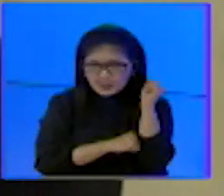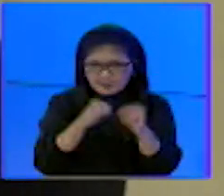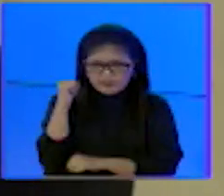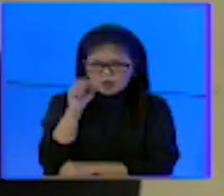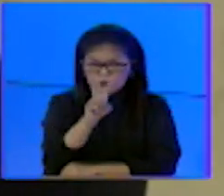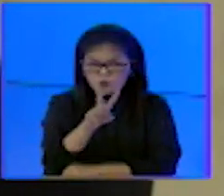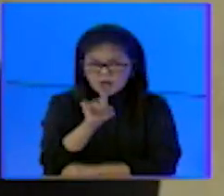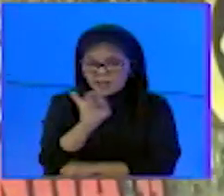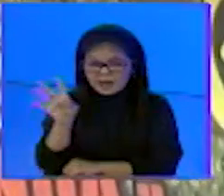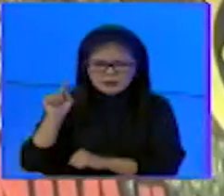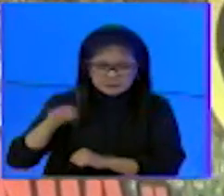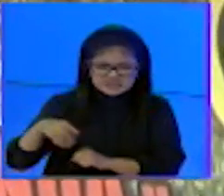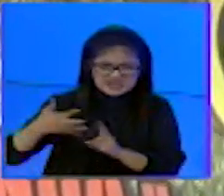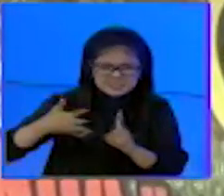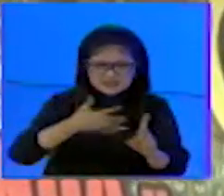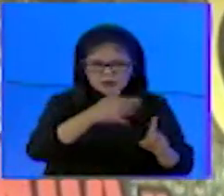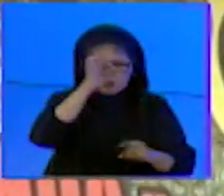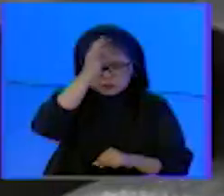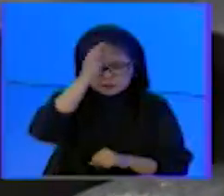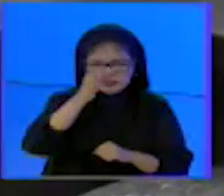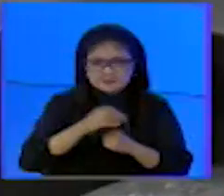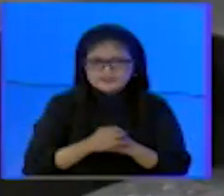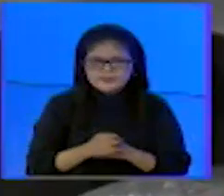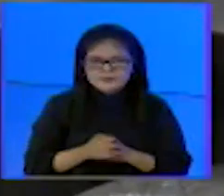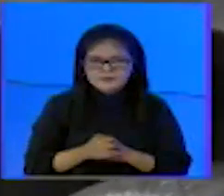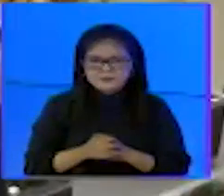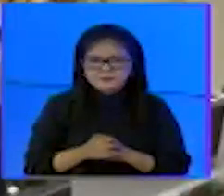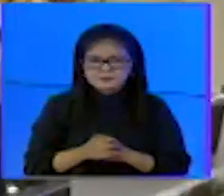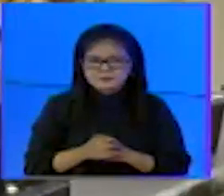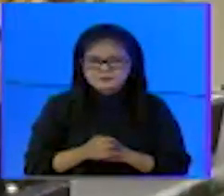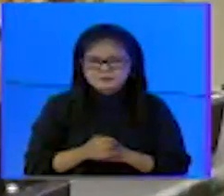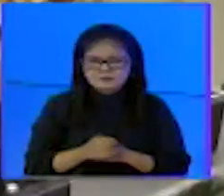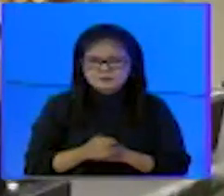diburu polisi. Dari Palembang, Sumatera Selatan, Firdaus Ainyus melaporkan.